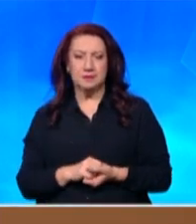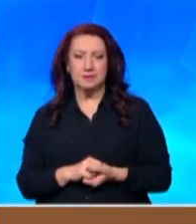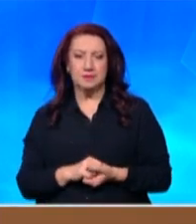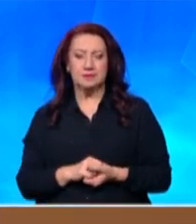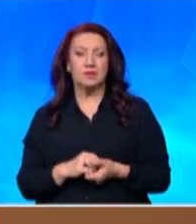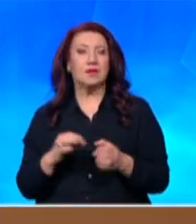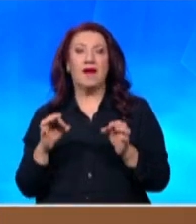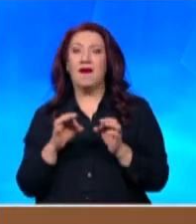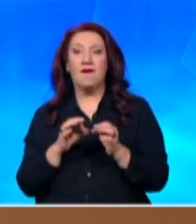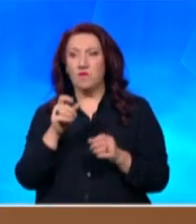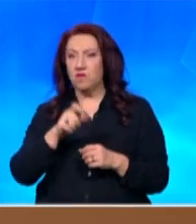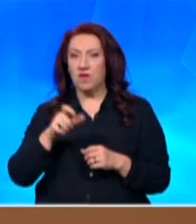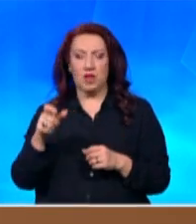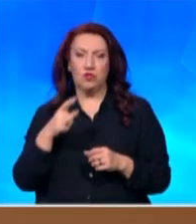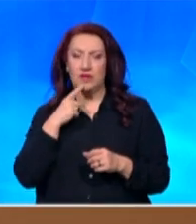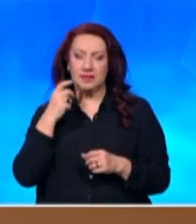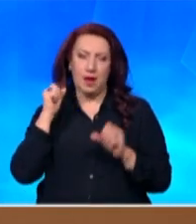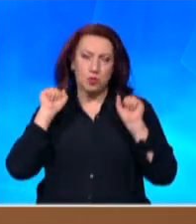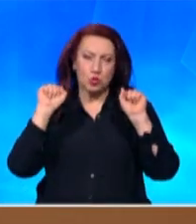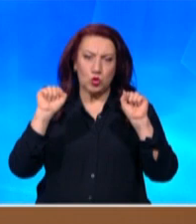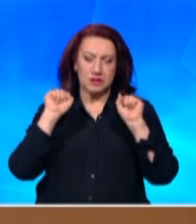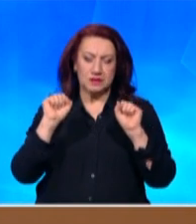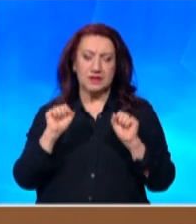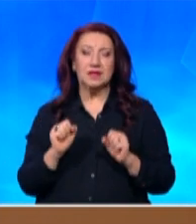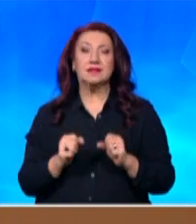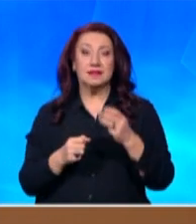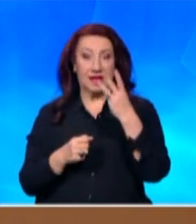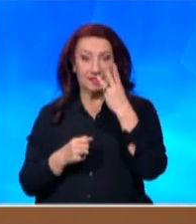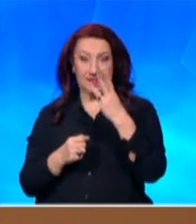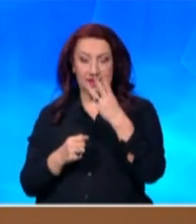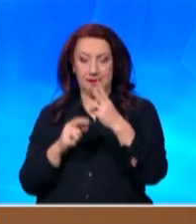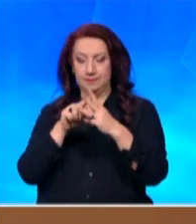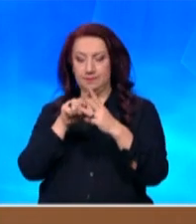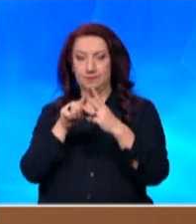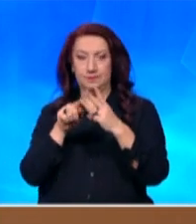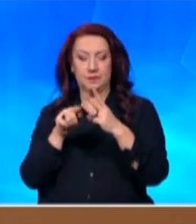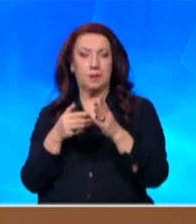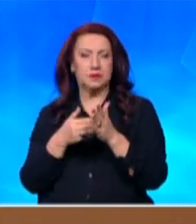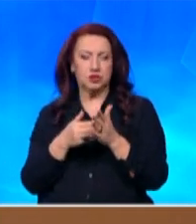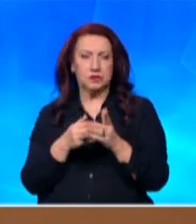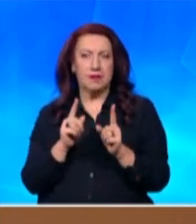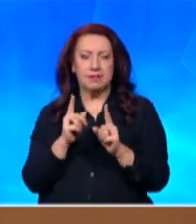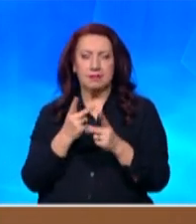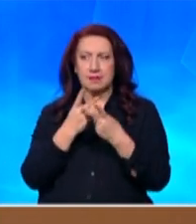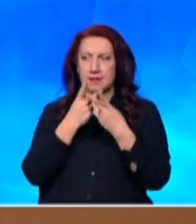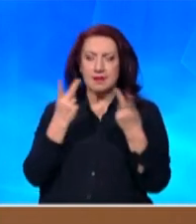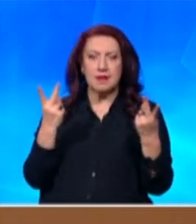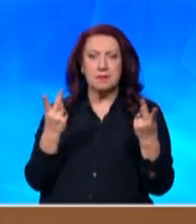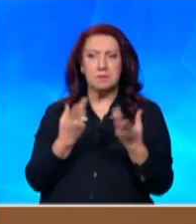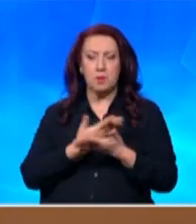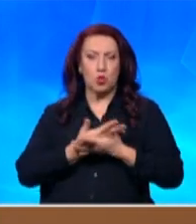Феновете излизат на протест поне по три причини. Първо е, че няма прозрачност в разходването на